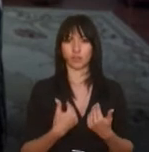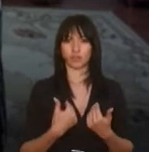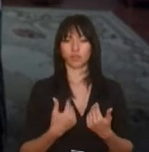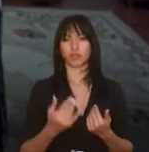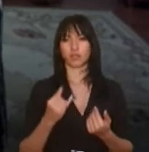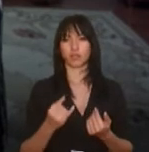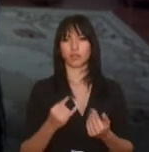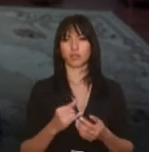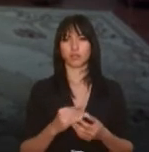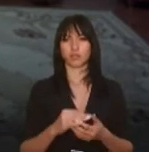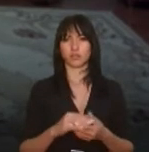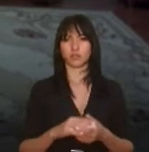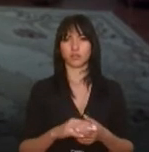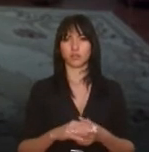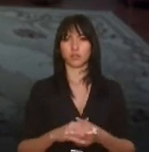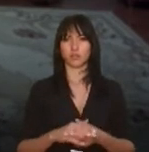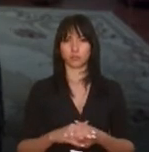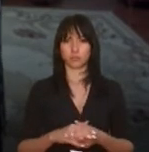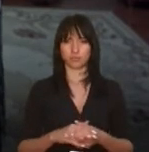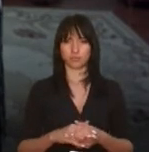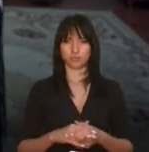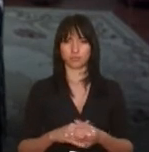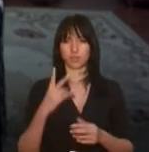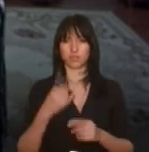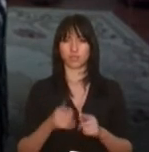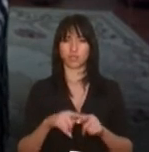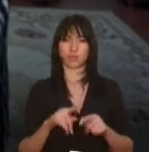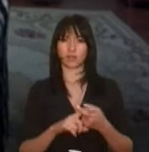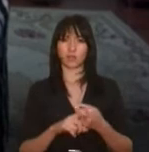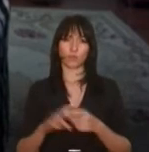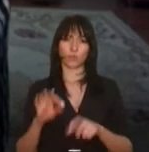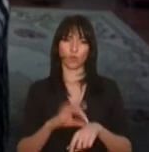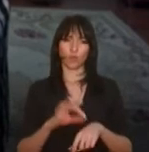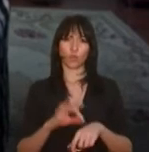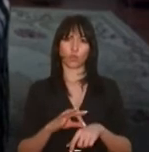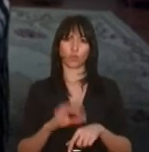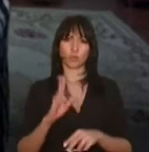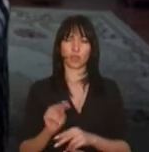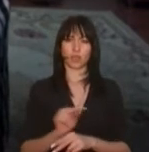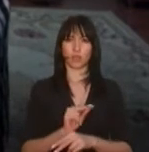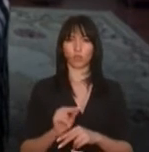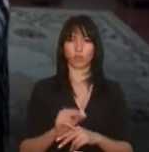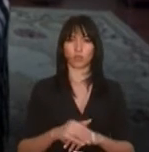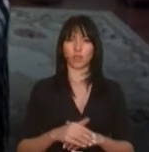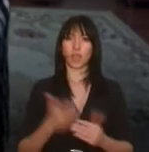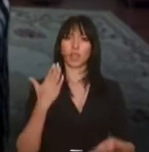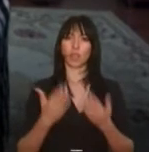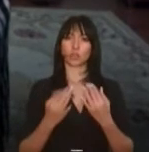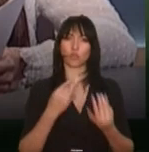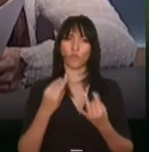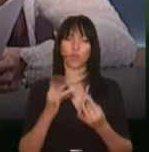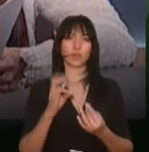надавати реанімаційну допомогу хворим з кардіальними справами. Якщо говорити не